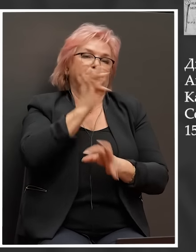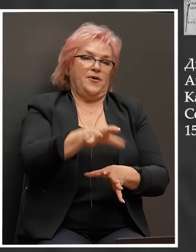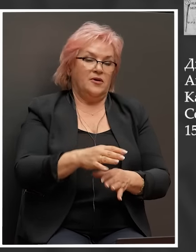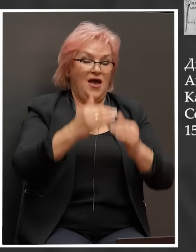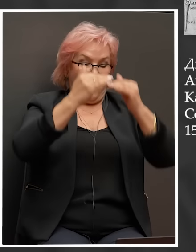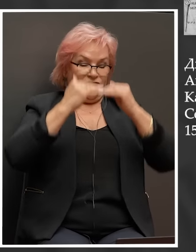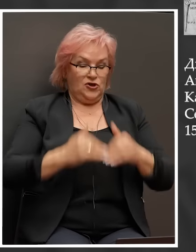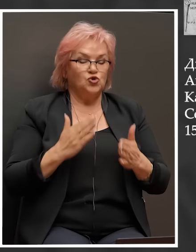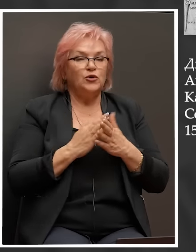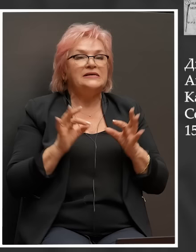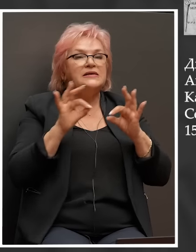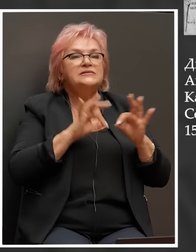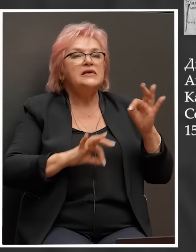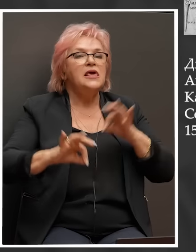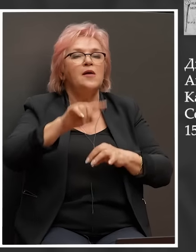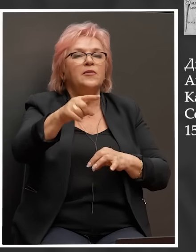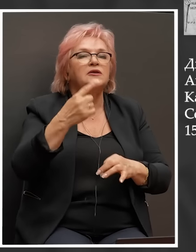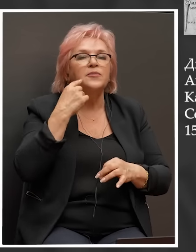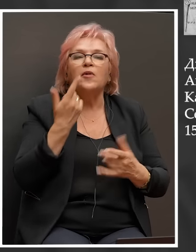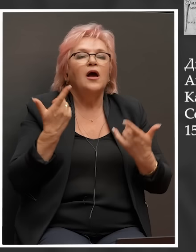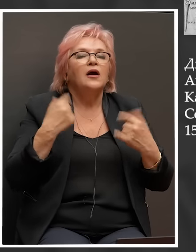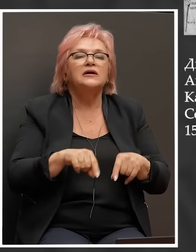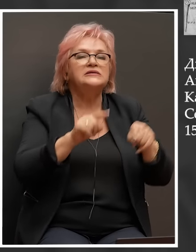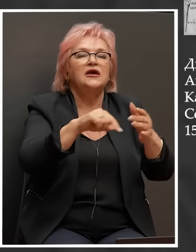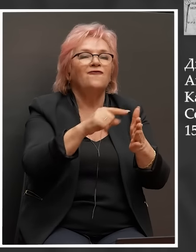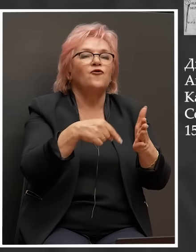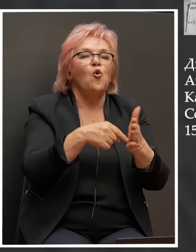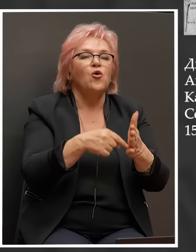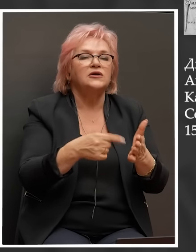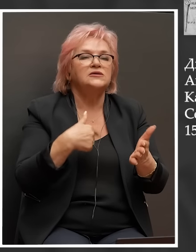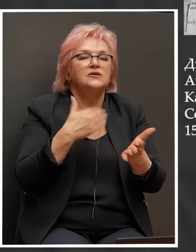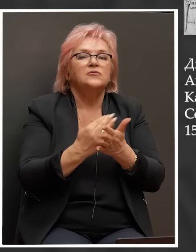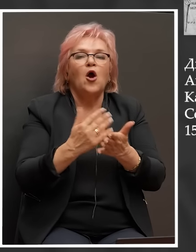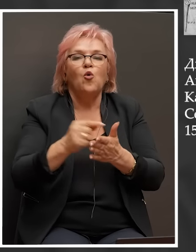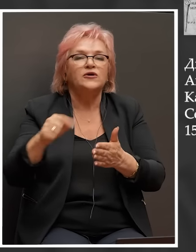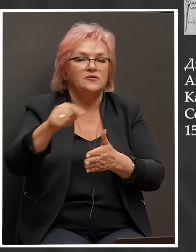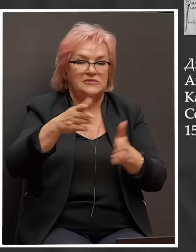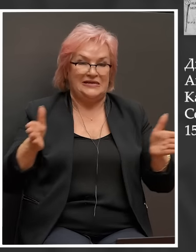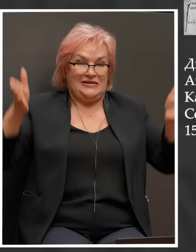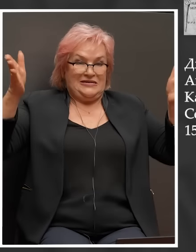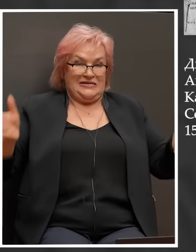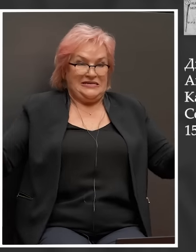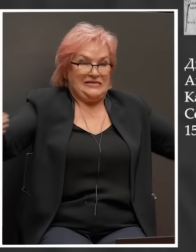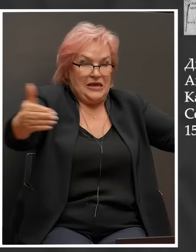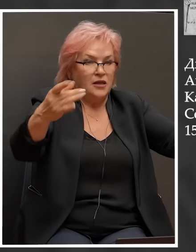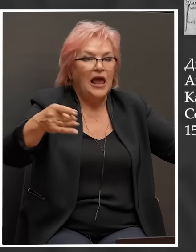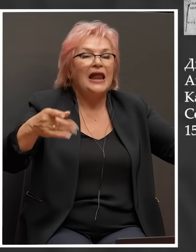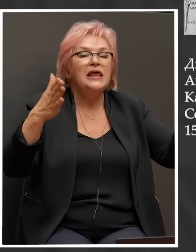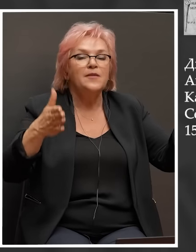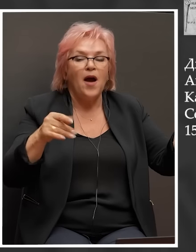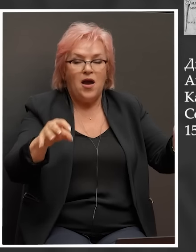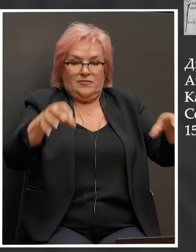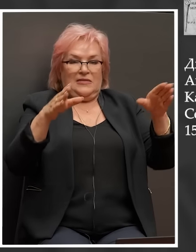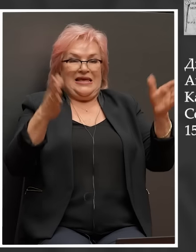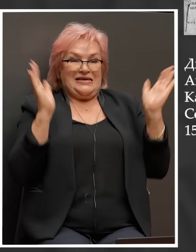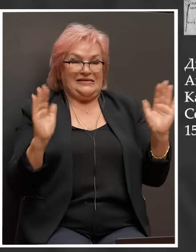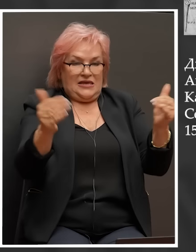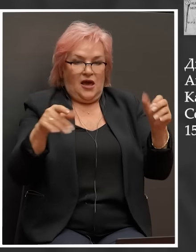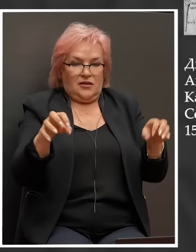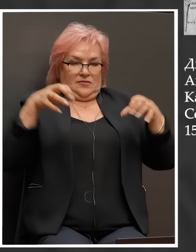схема. Да, чтобы ты понимал, где в городе приблизительно они могут находиться, в пределах стен или за стенами. То есть таким